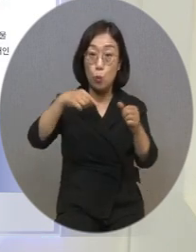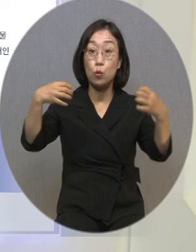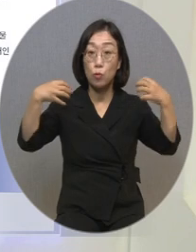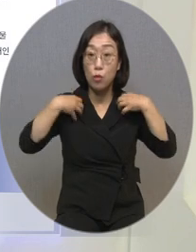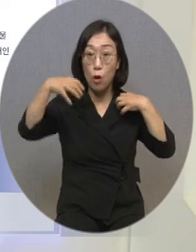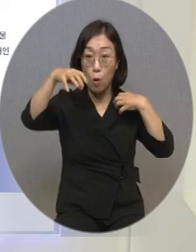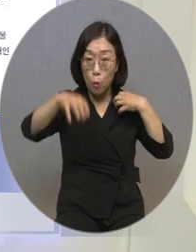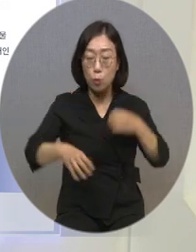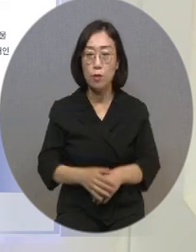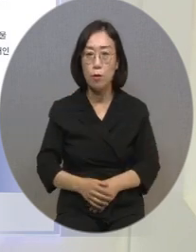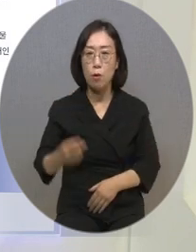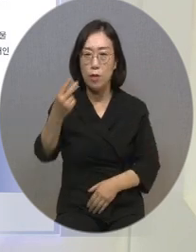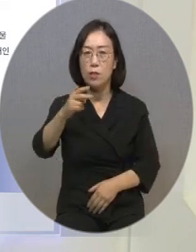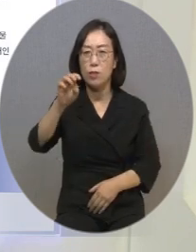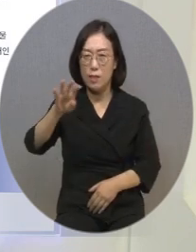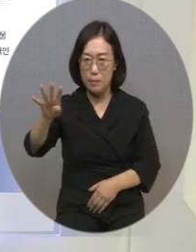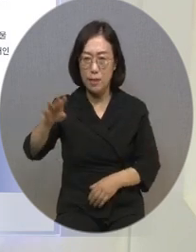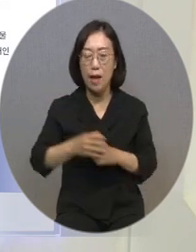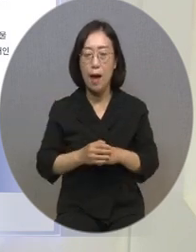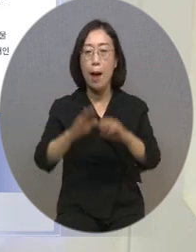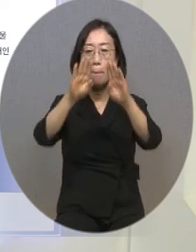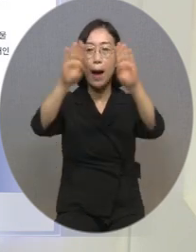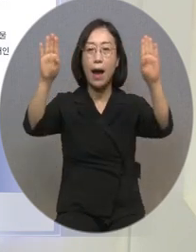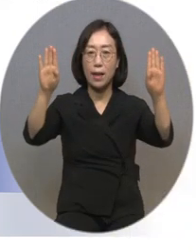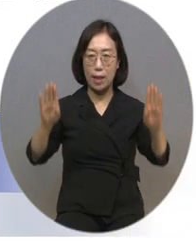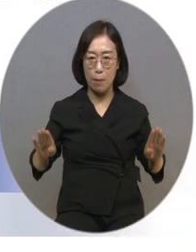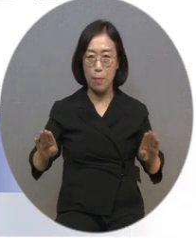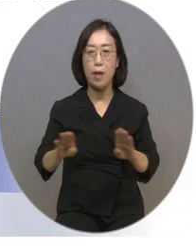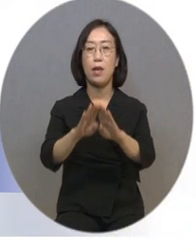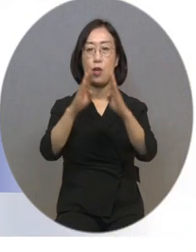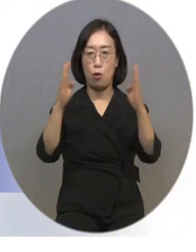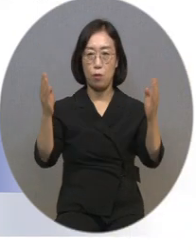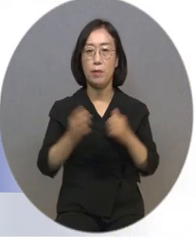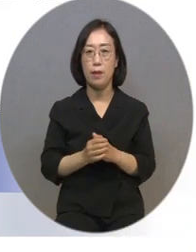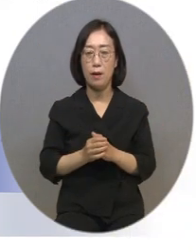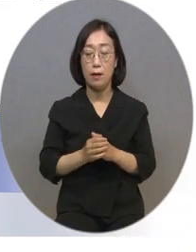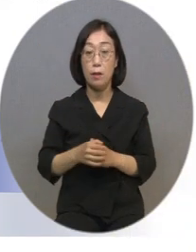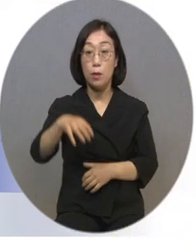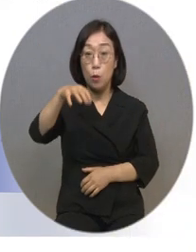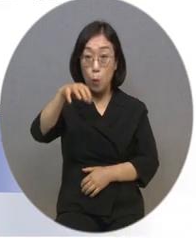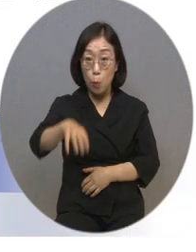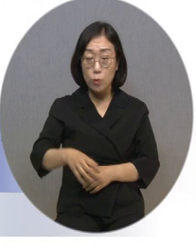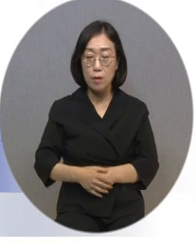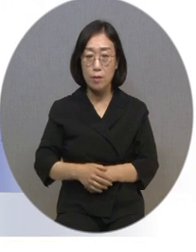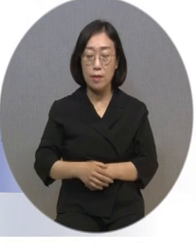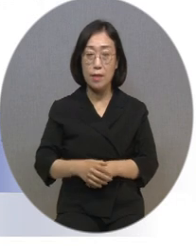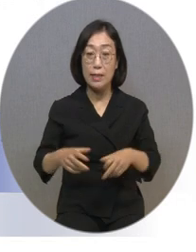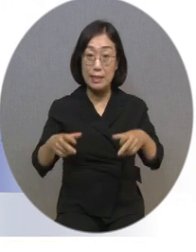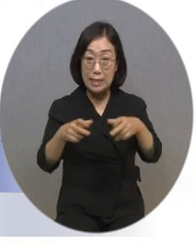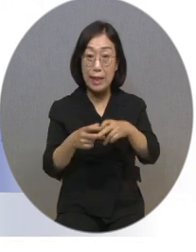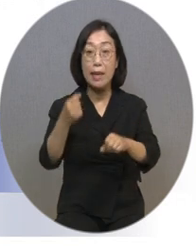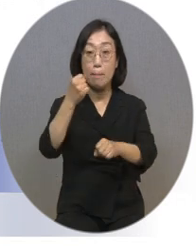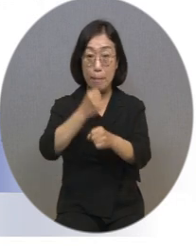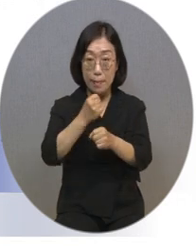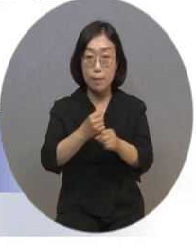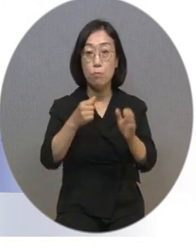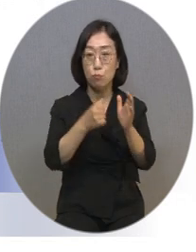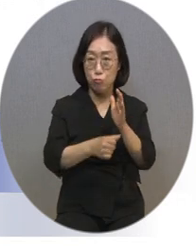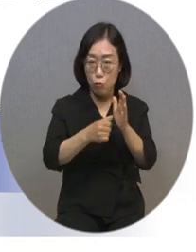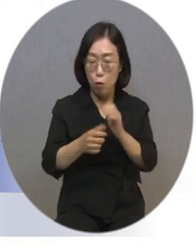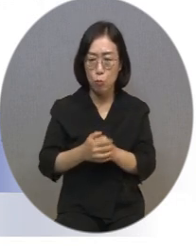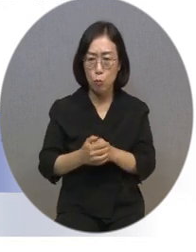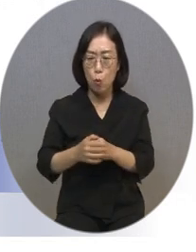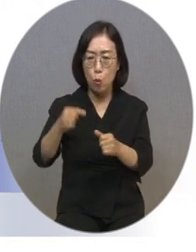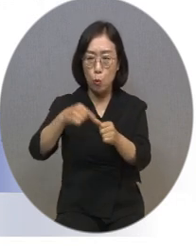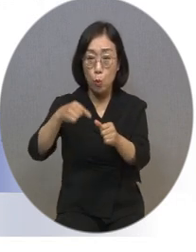중증 장애인 생산품 구매 박람회를 개최합니다 박람회에서는 장애인 생산품 생산 시설과 교육기관